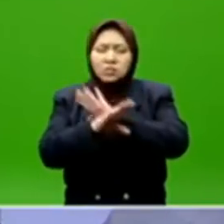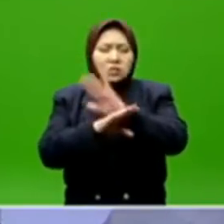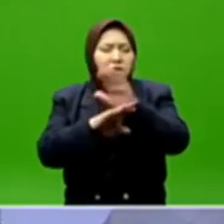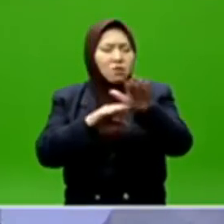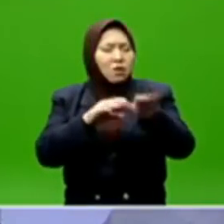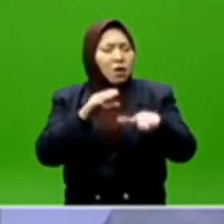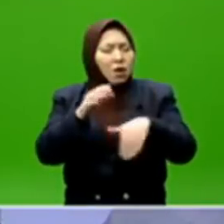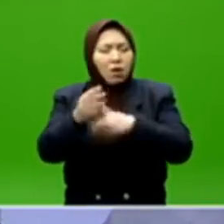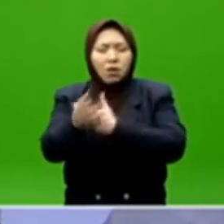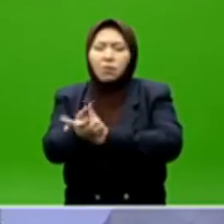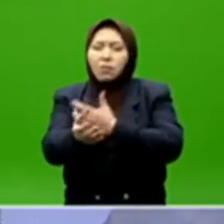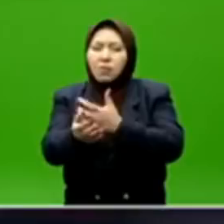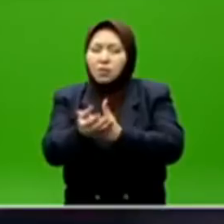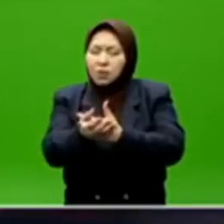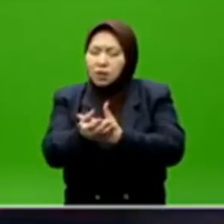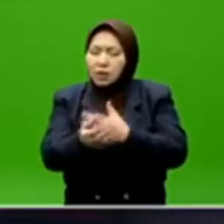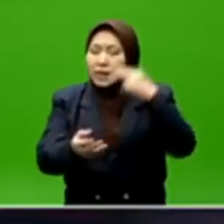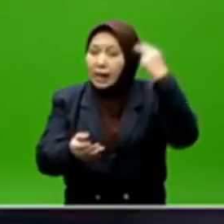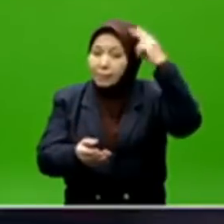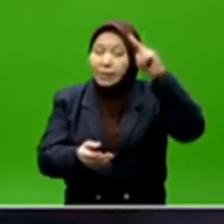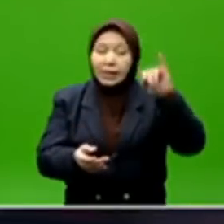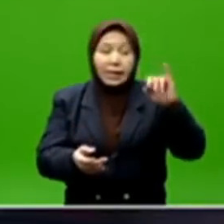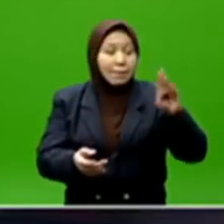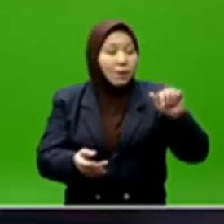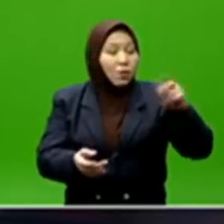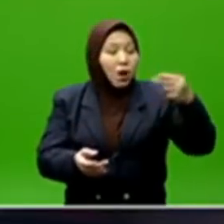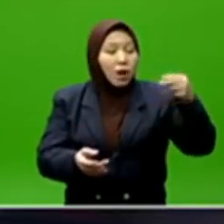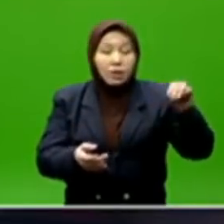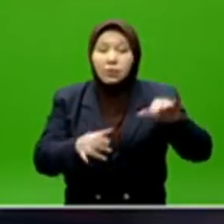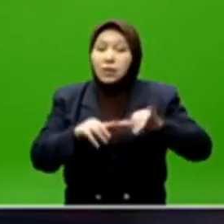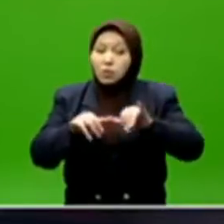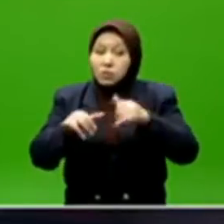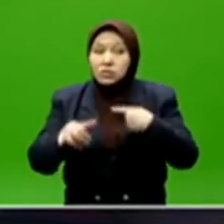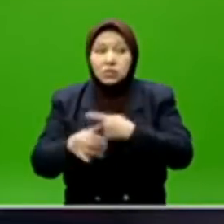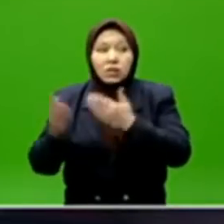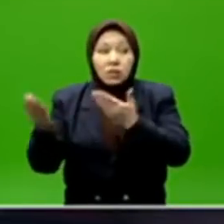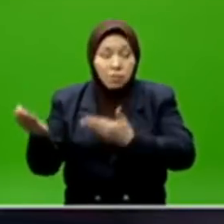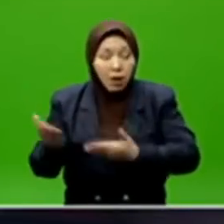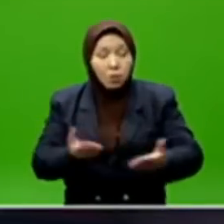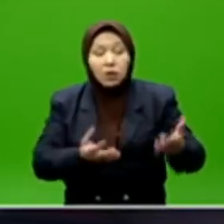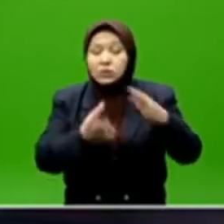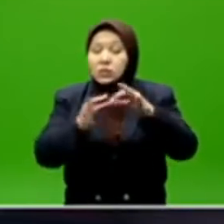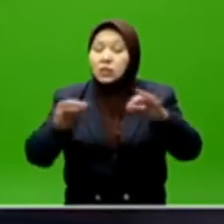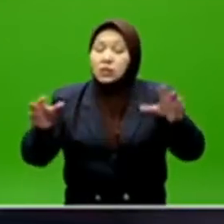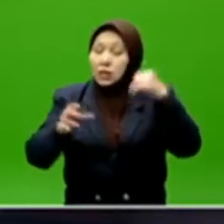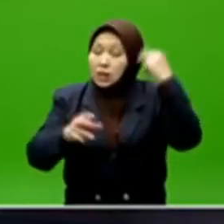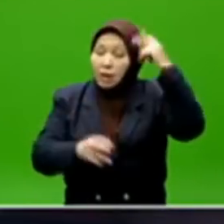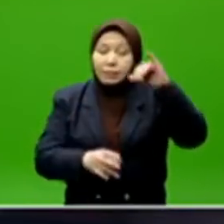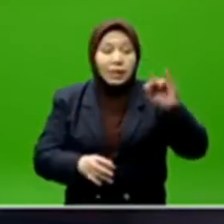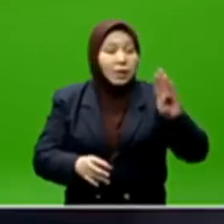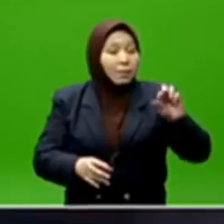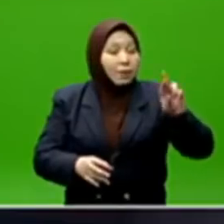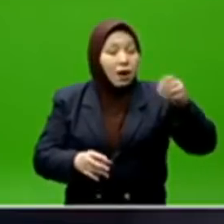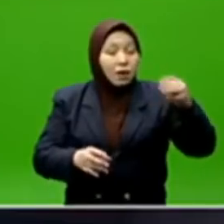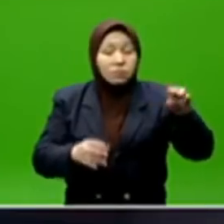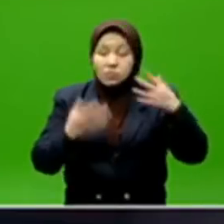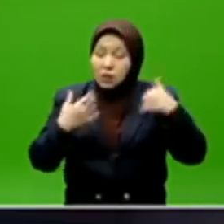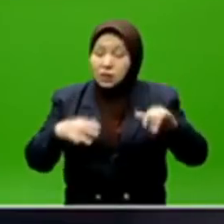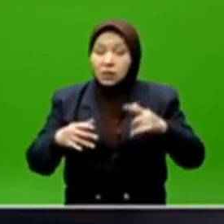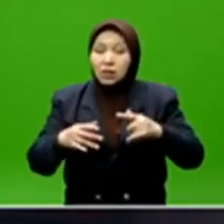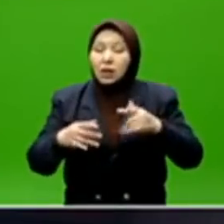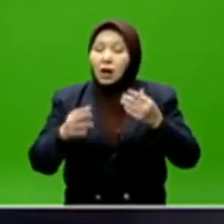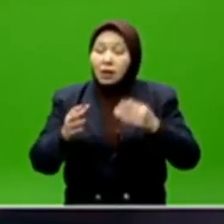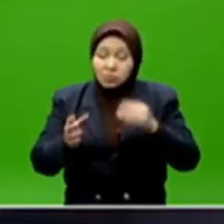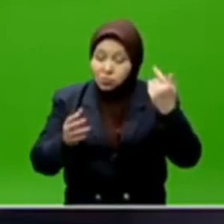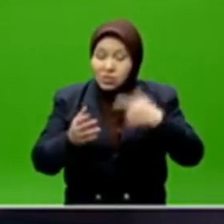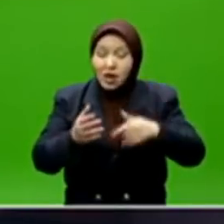Nabi Ibrahim. Ya, bercerita kali ini terus kita dibawa kepada kisah Nabi Ibrahim. Betul. Selepas kita dah melalui beberapa halaman,